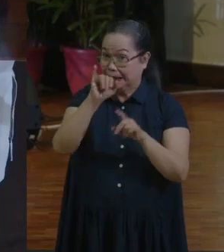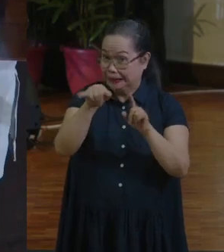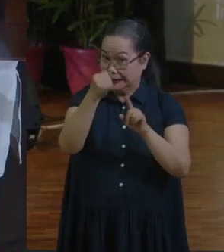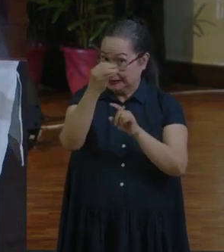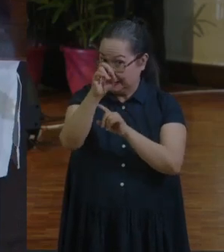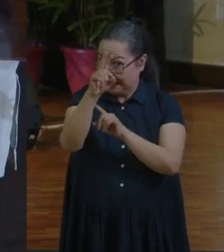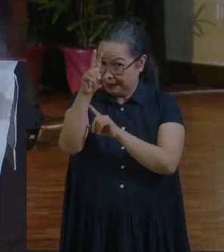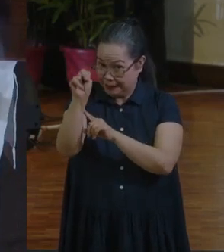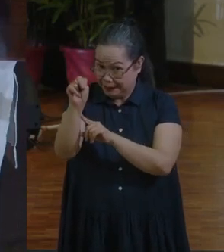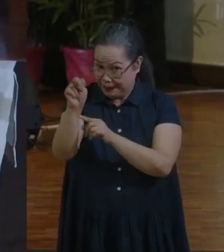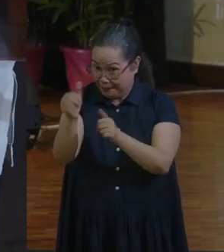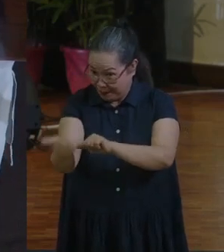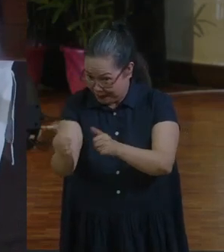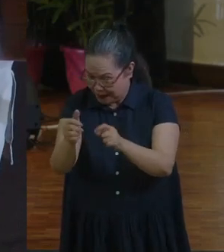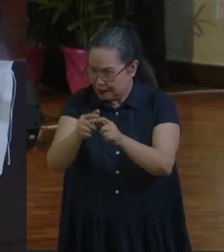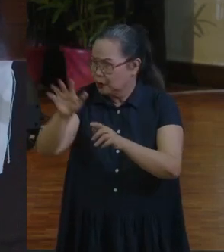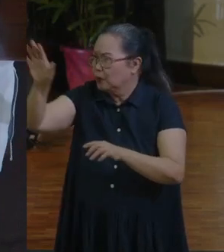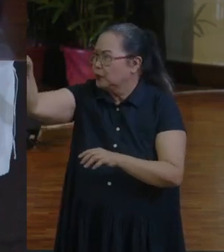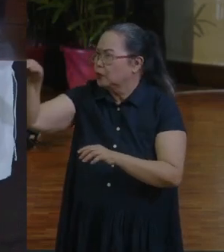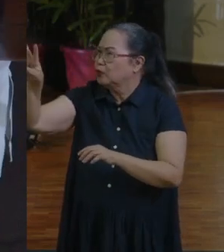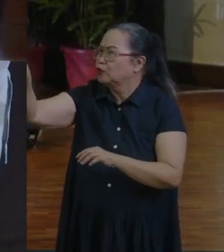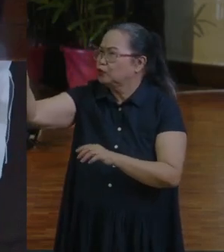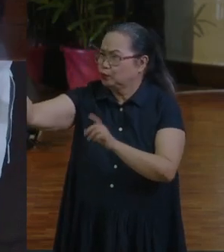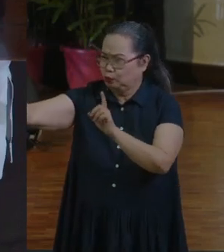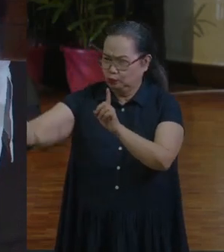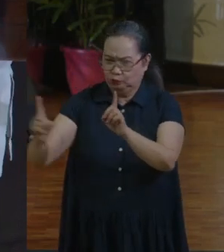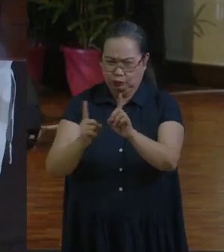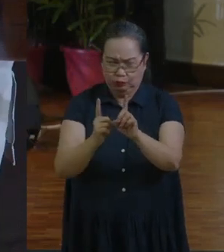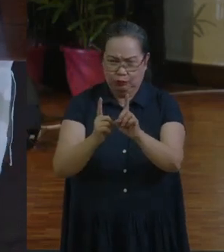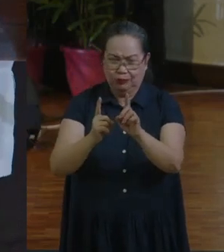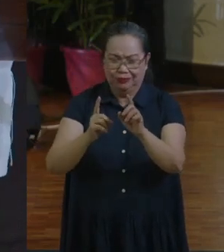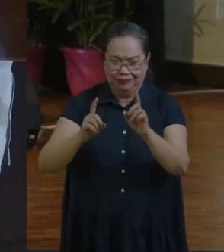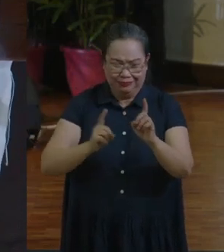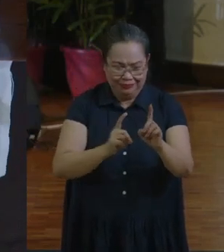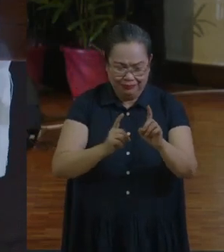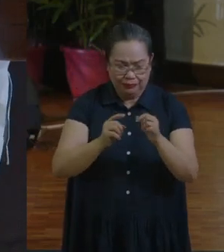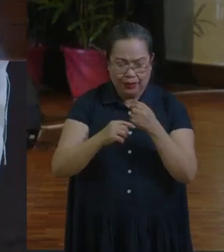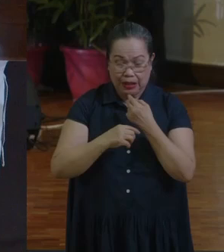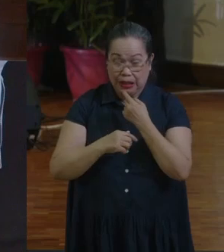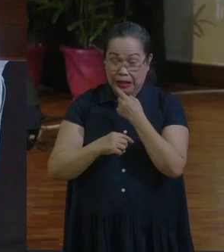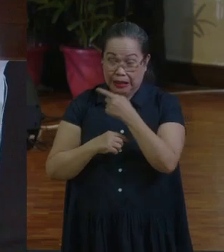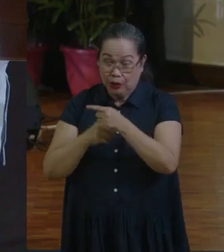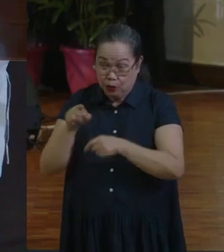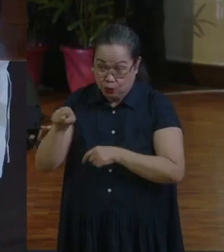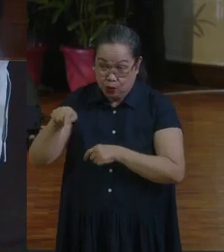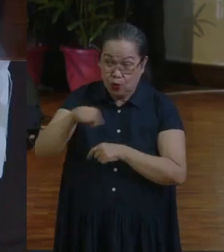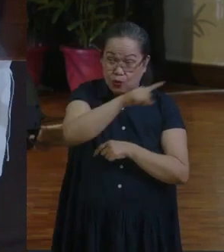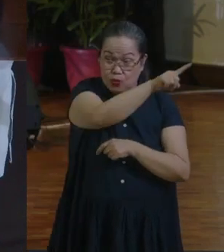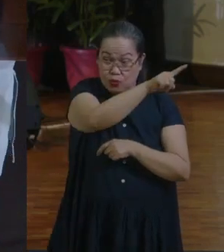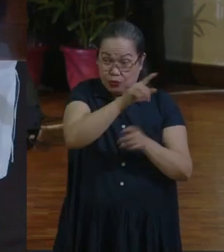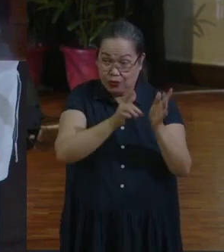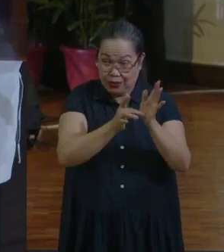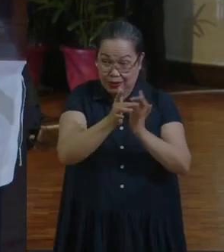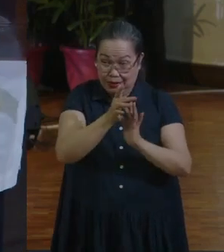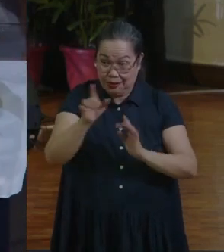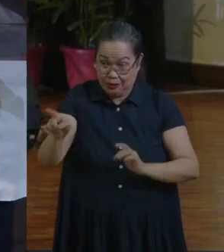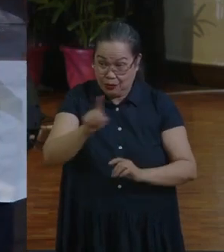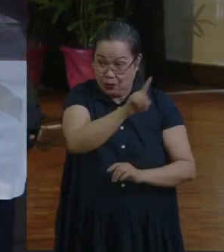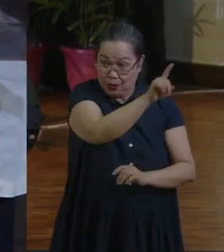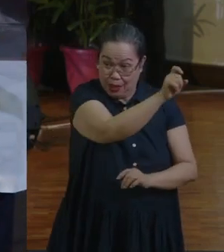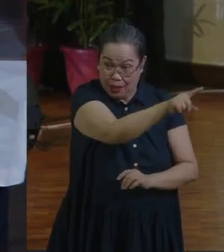disciples to him, sent them to the Lord, saying, are you the one who is to